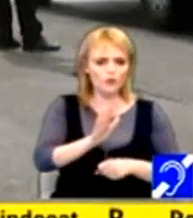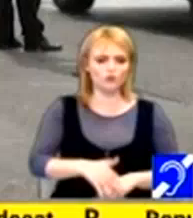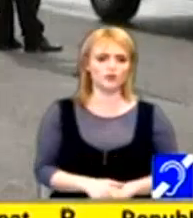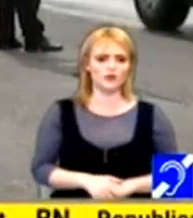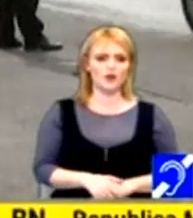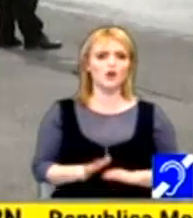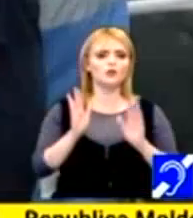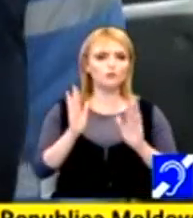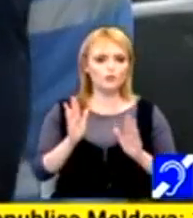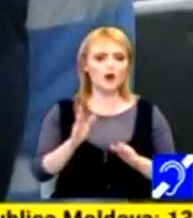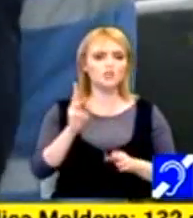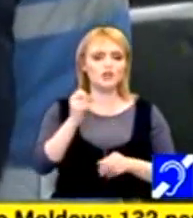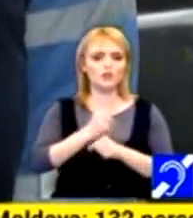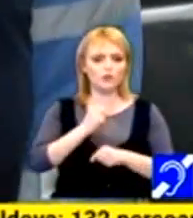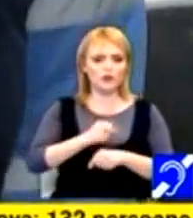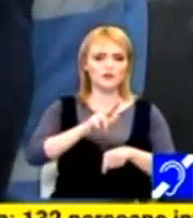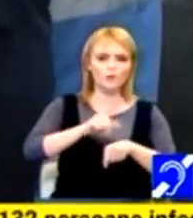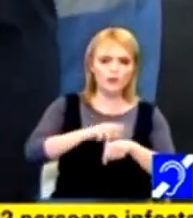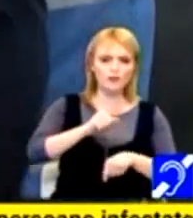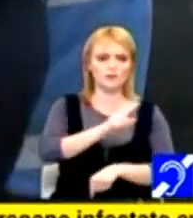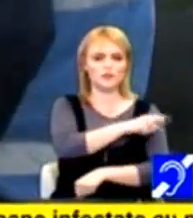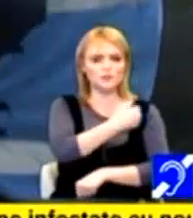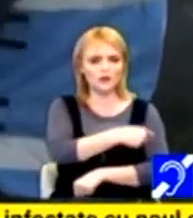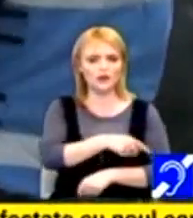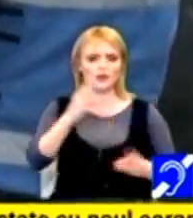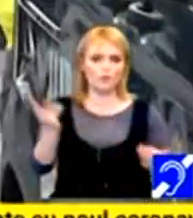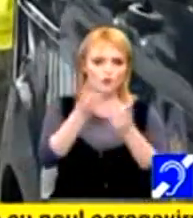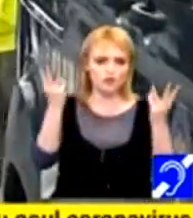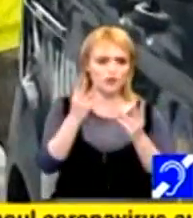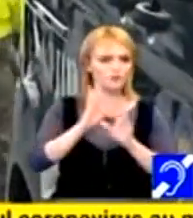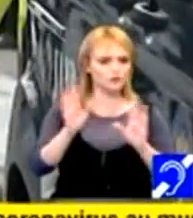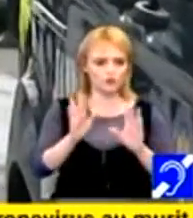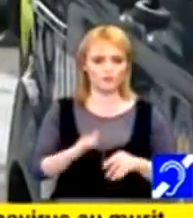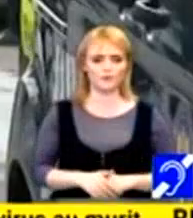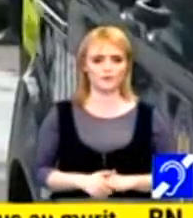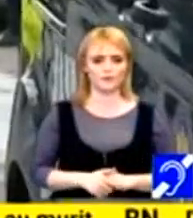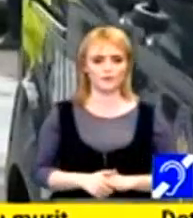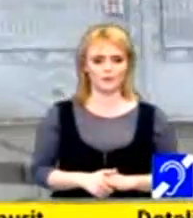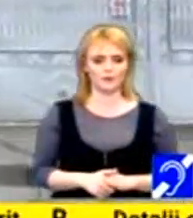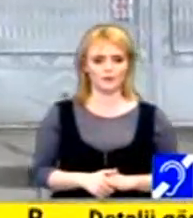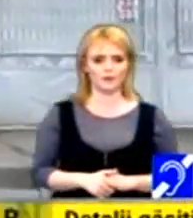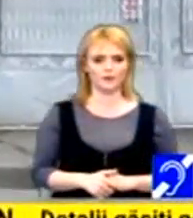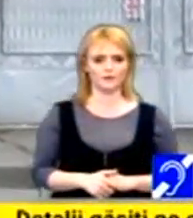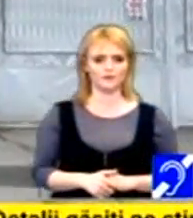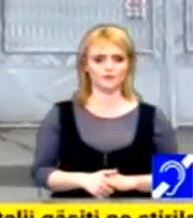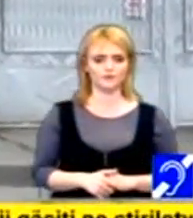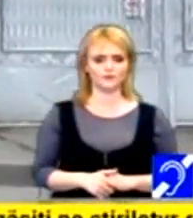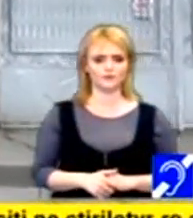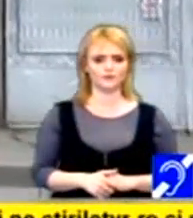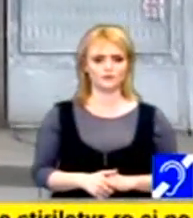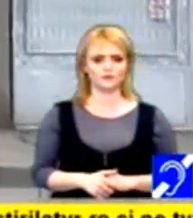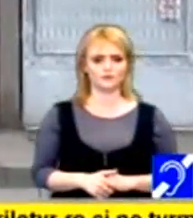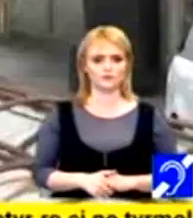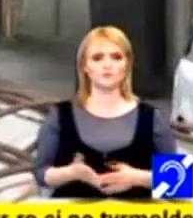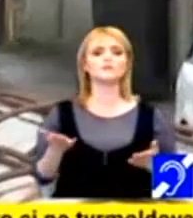Excepție fac cei care lucrează în armată, poliție, spitale, la pompieri și în structurile pentru protecția copilului. Ce măsura acum e? E